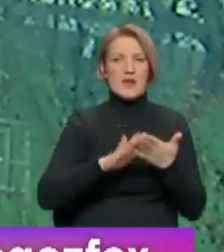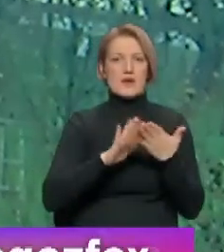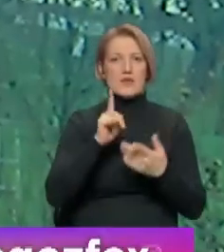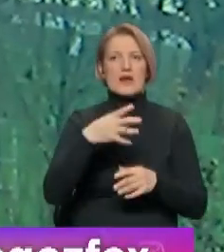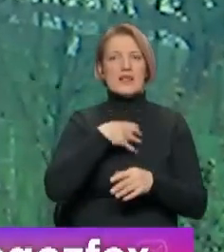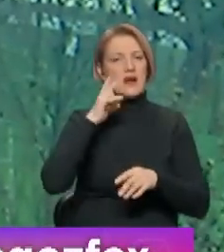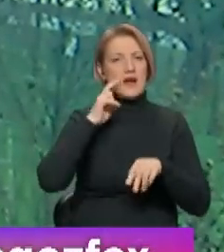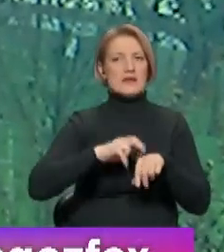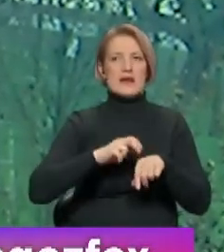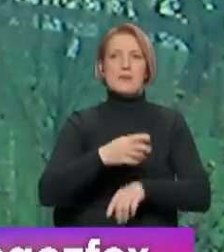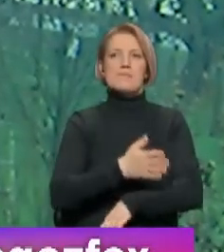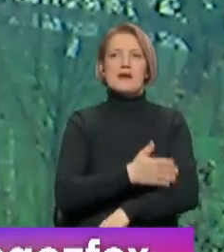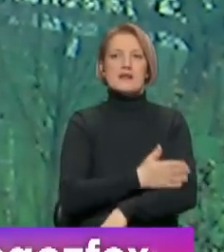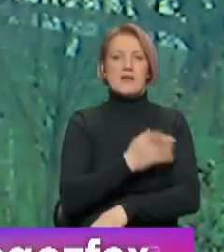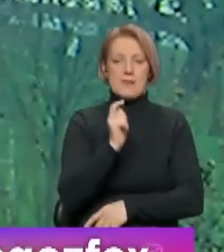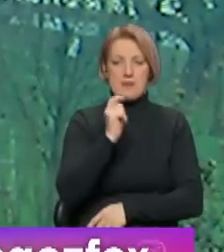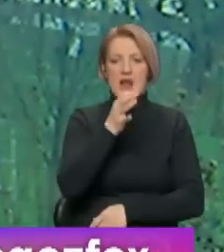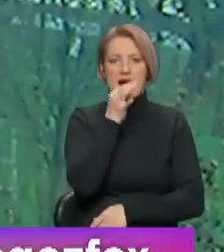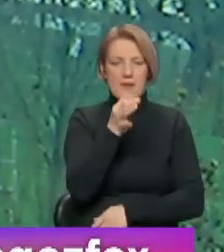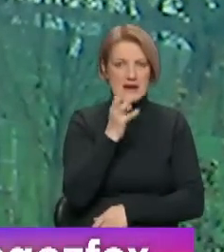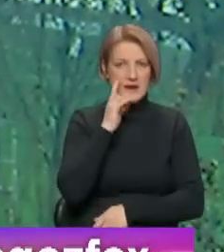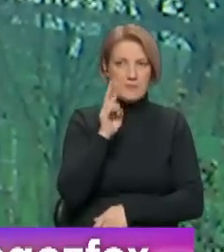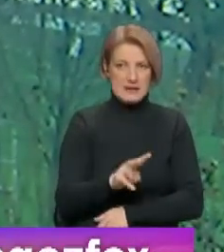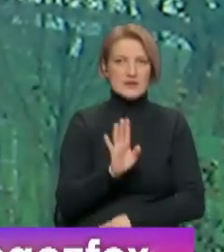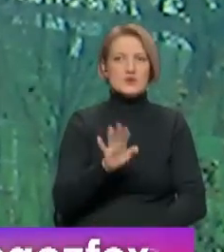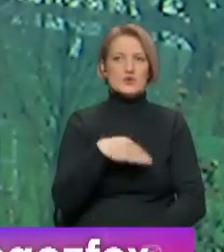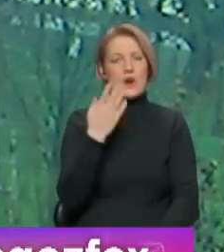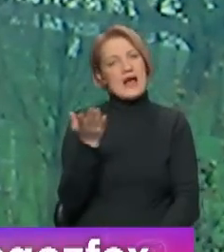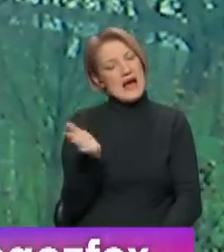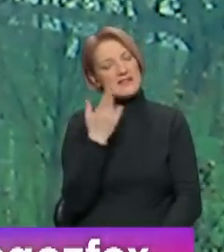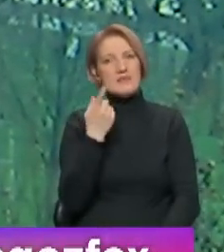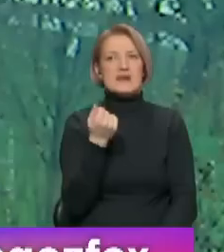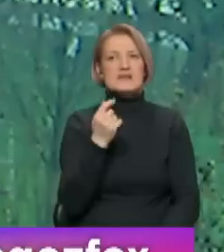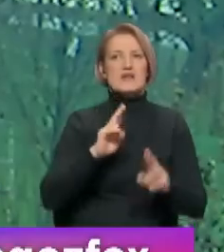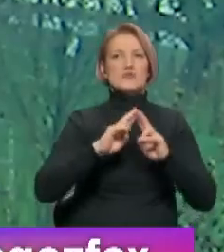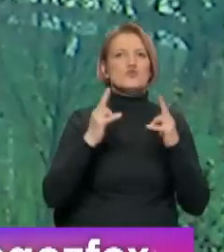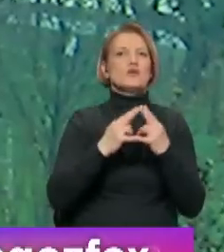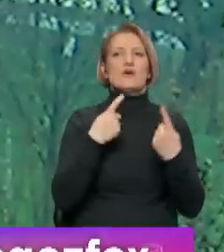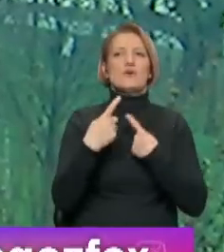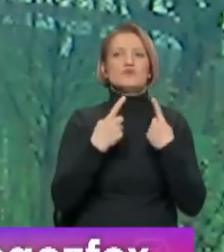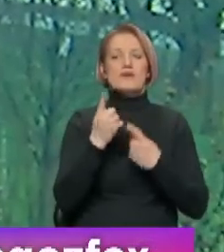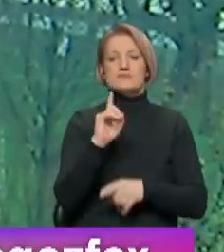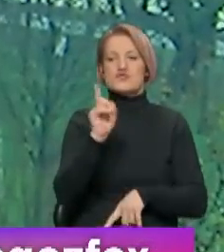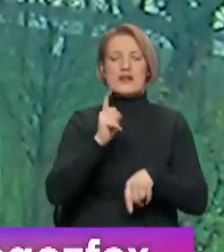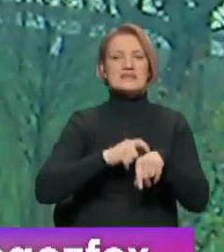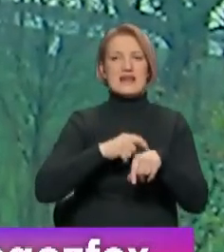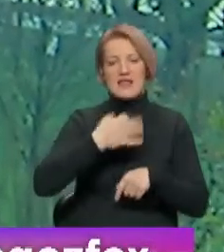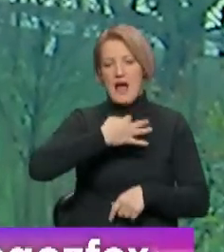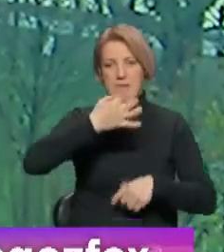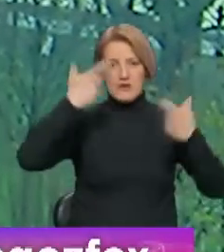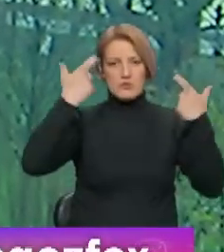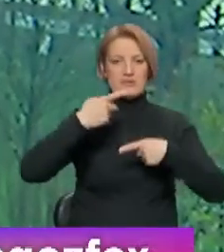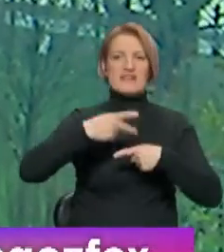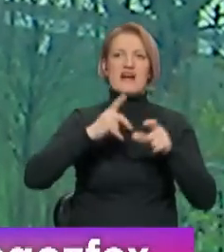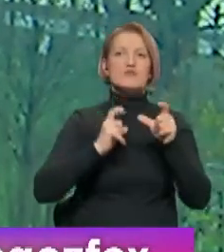da kendilerini hatırlatıyorlar memleketten pahalı haberlerine baktık sonra Hadi biraz da dünyayı konuşalım çalar saat bülten sorumlusu